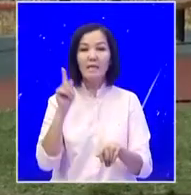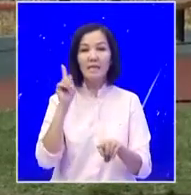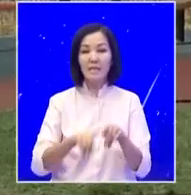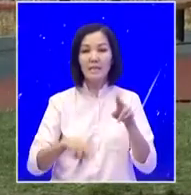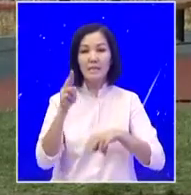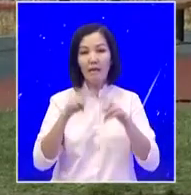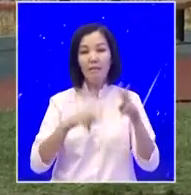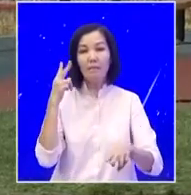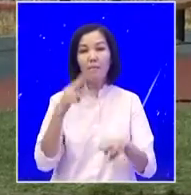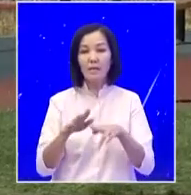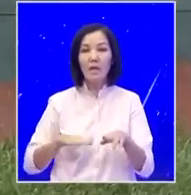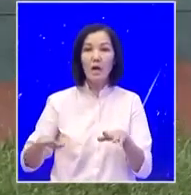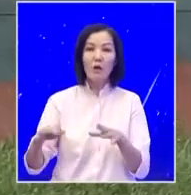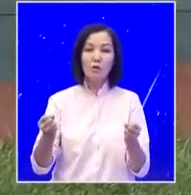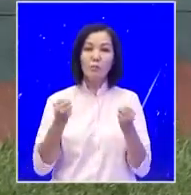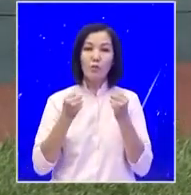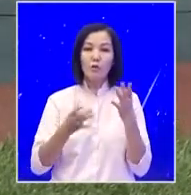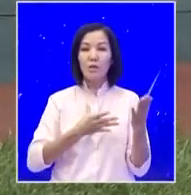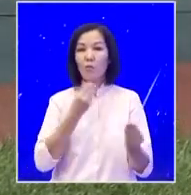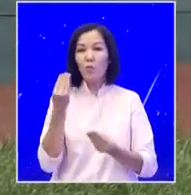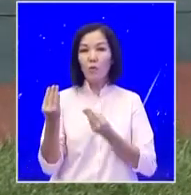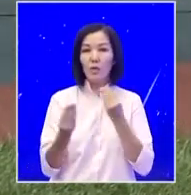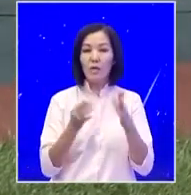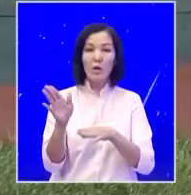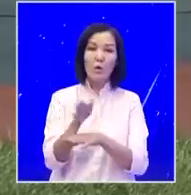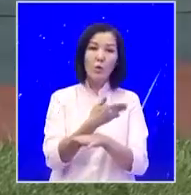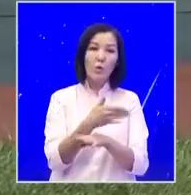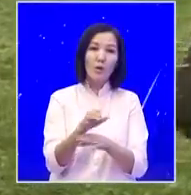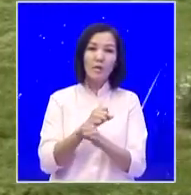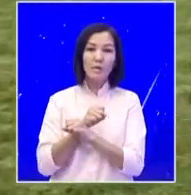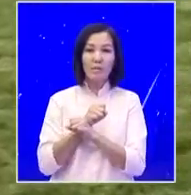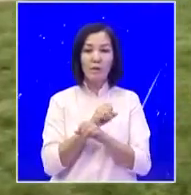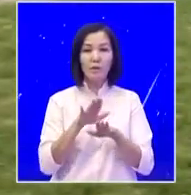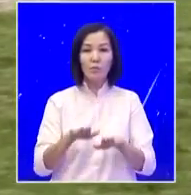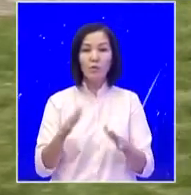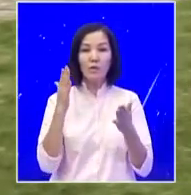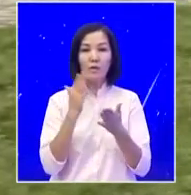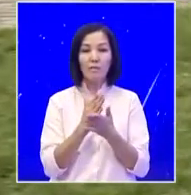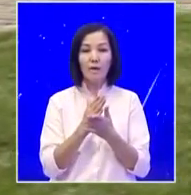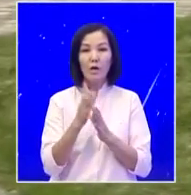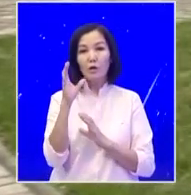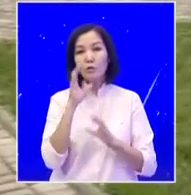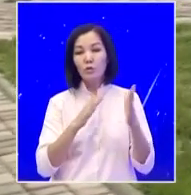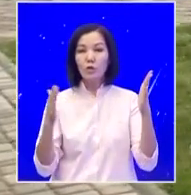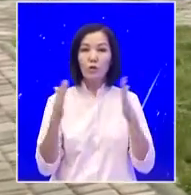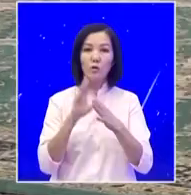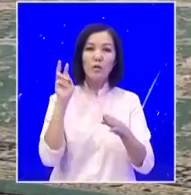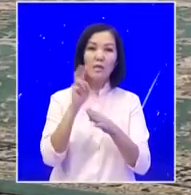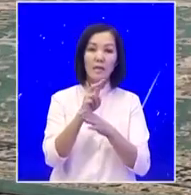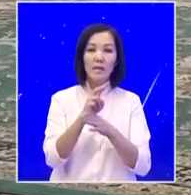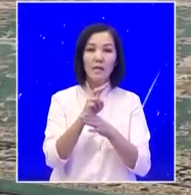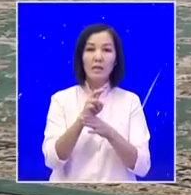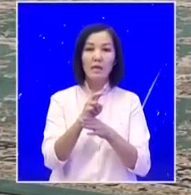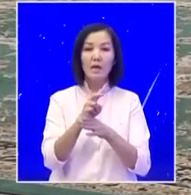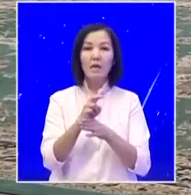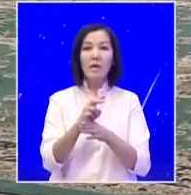салынды. Ауласында спорттық алаңдар, жастар кешкілік, серуен құратын демалыс орындары қарастырылған. Студенттер үйіне келген алғашқы